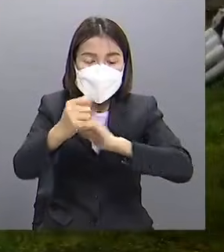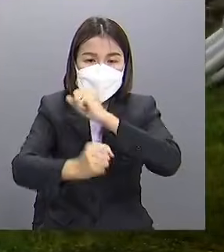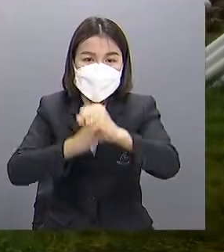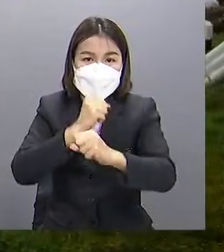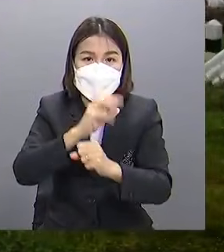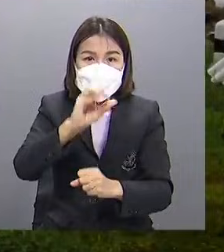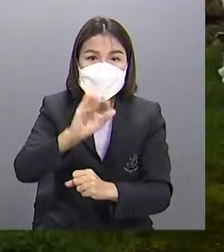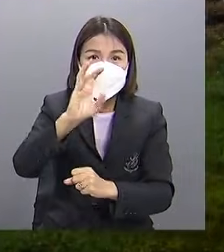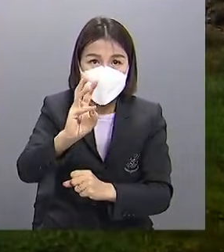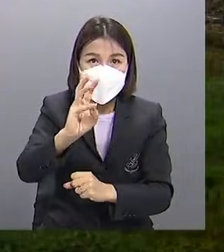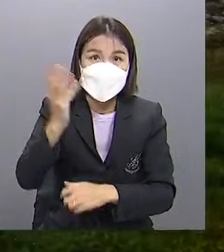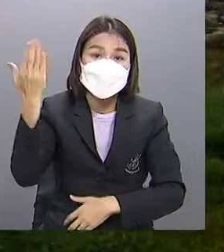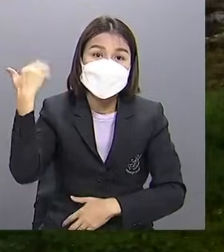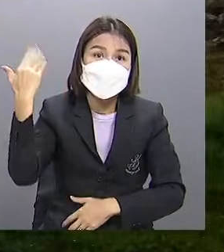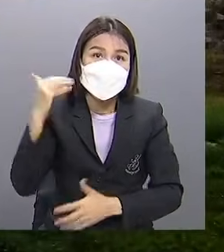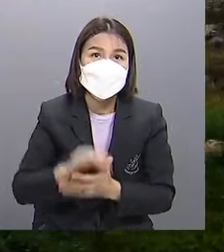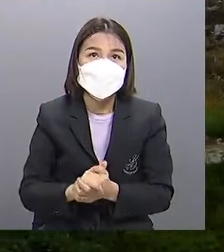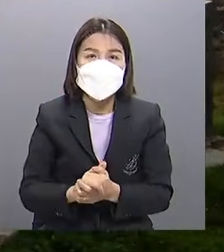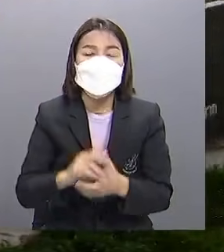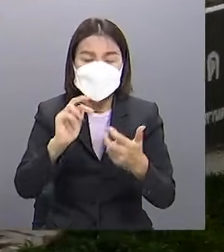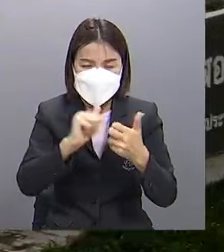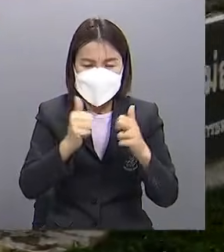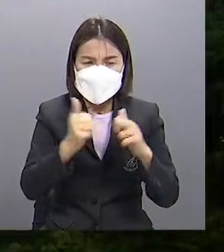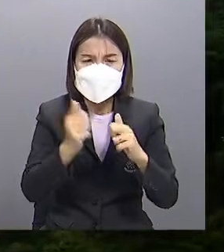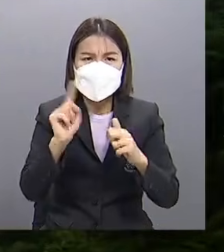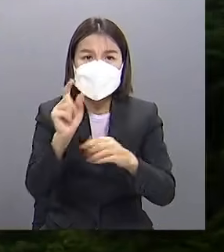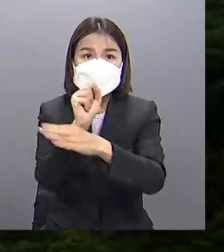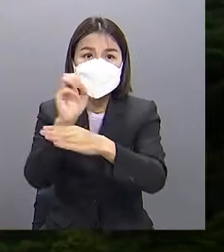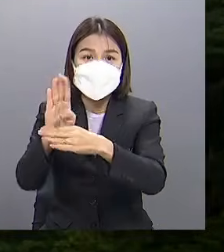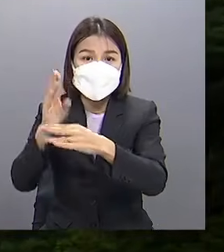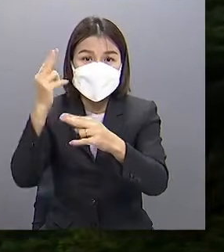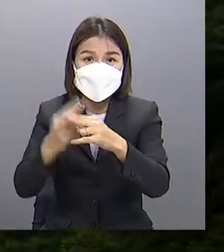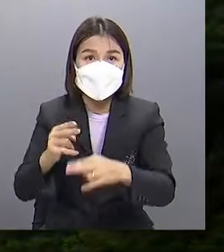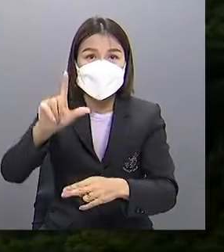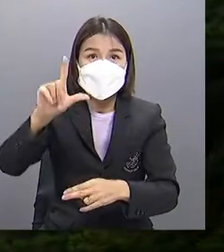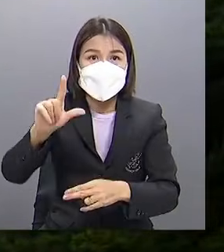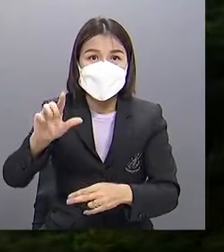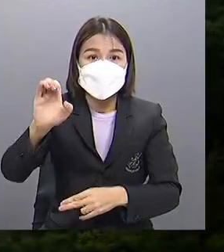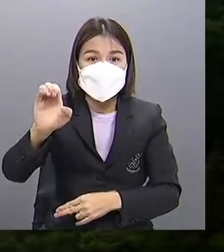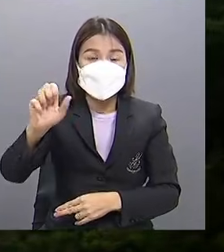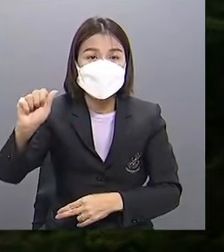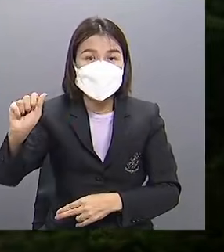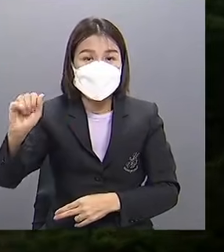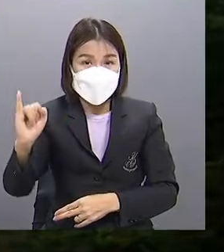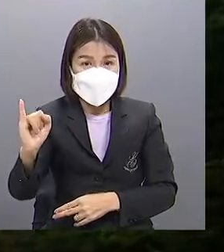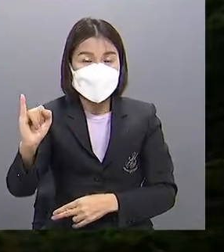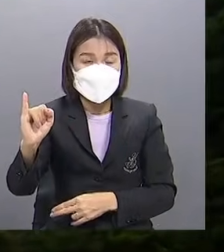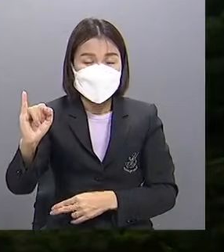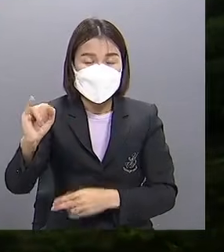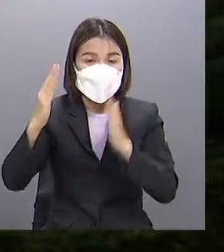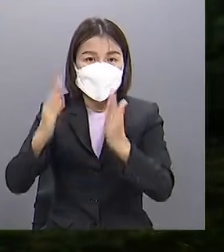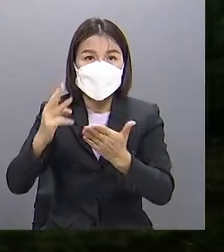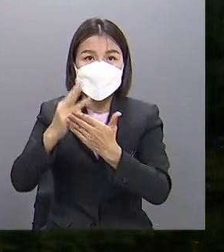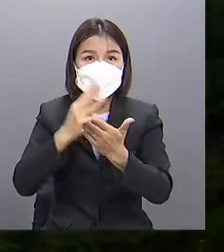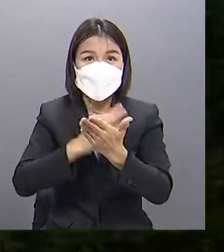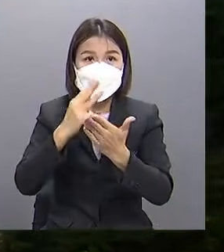ราก็ได้รับความรู้เคราะห์จากสถาบัน LDI ชุมชนท้องถิ่นพัฒนากับสสลงมาส่งนักวิชาการลงมาเรื่องของ